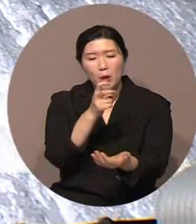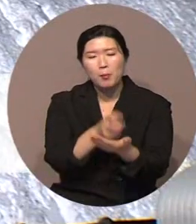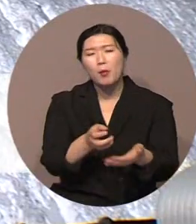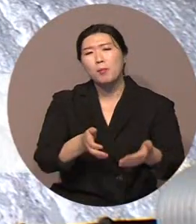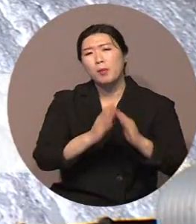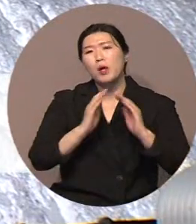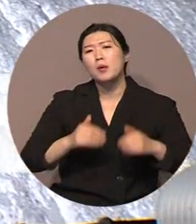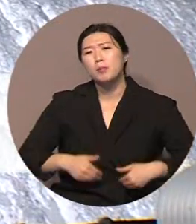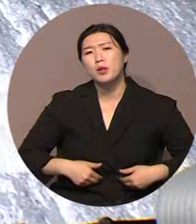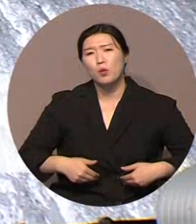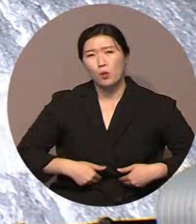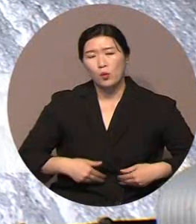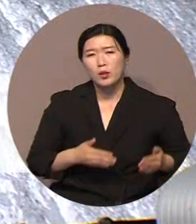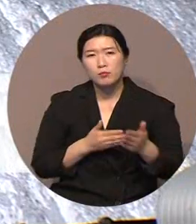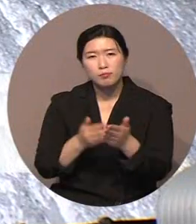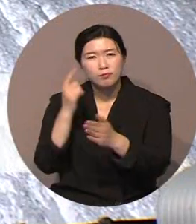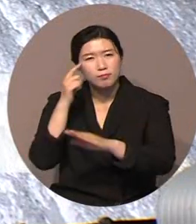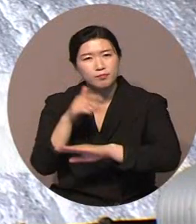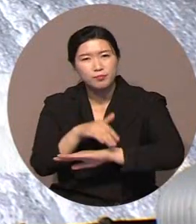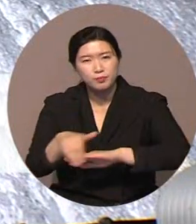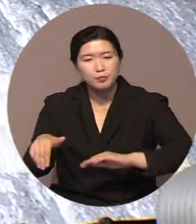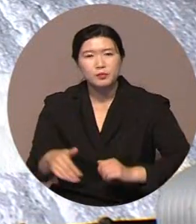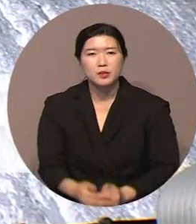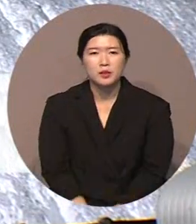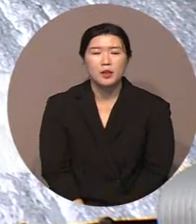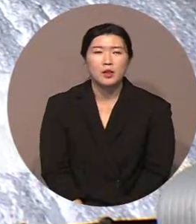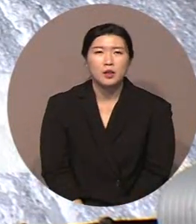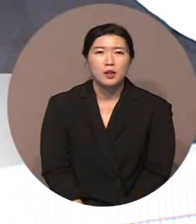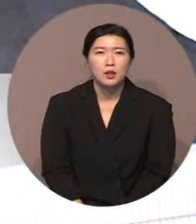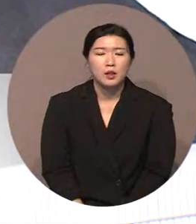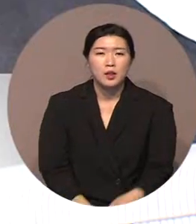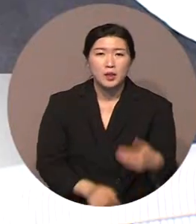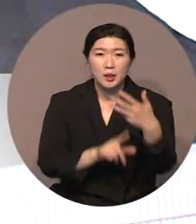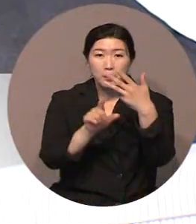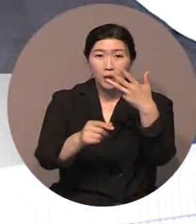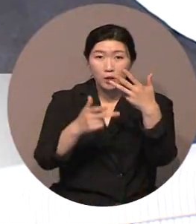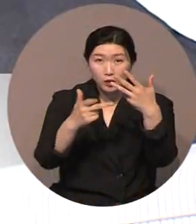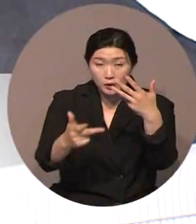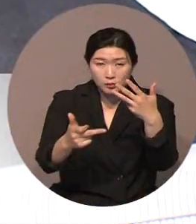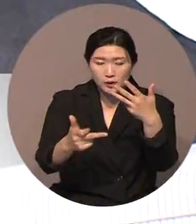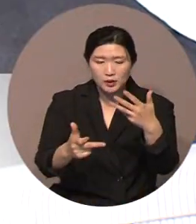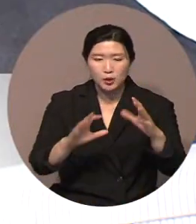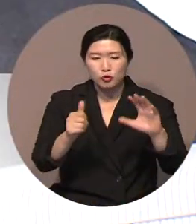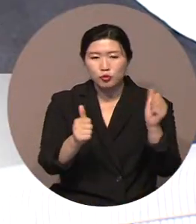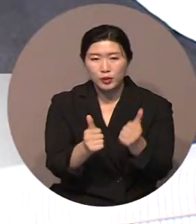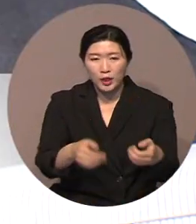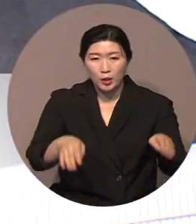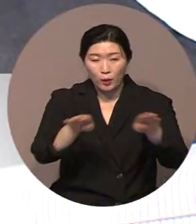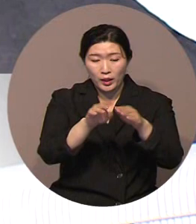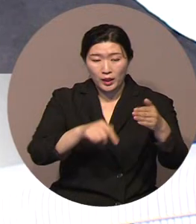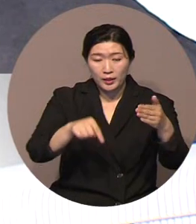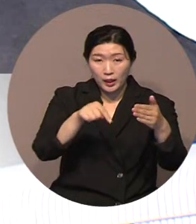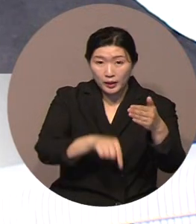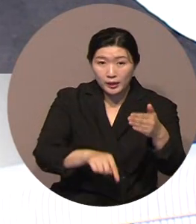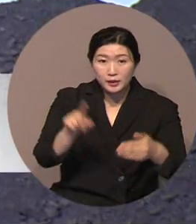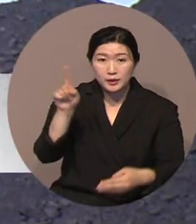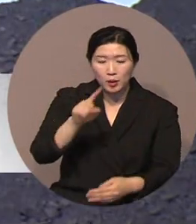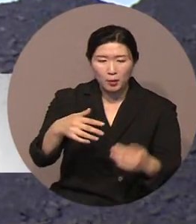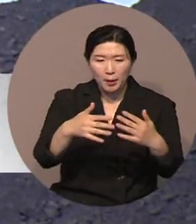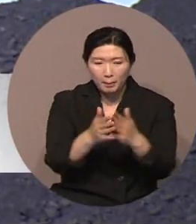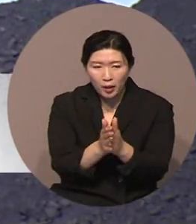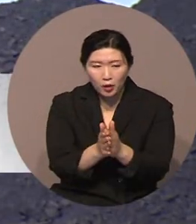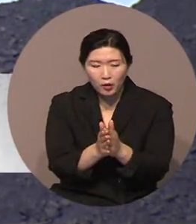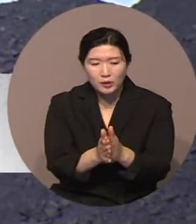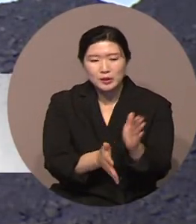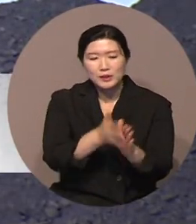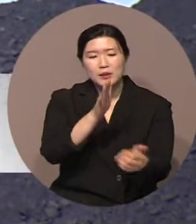제정을 위한 공감대 형성에 나섭니다 올해 17일 국회의원회관에서는 석탄화력발전소 폐지지역